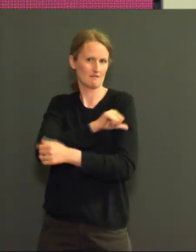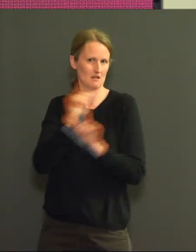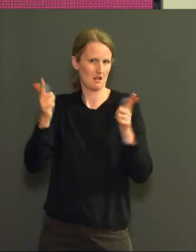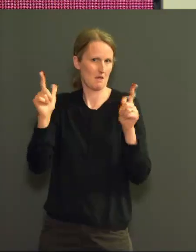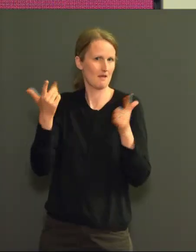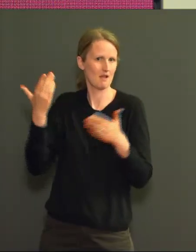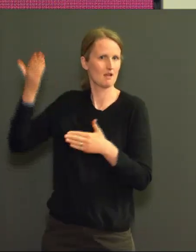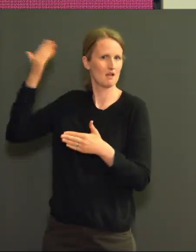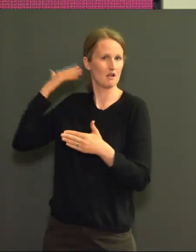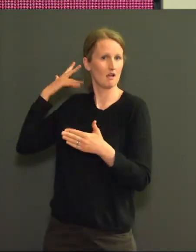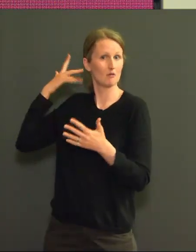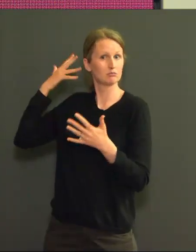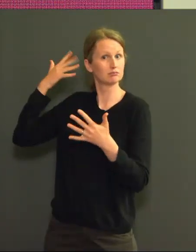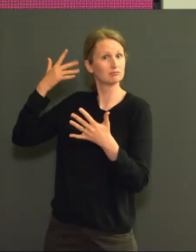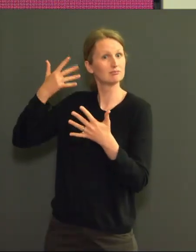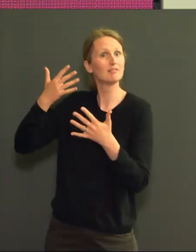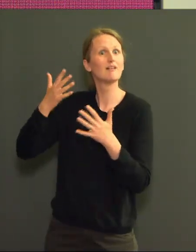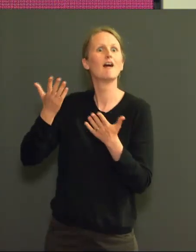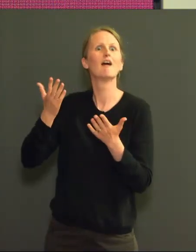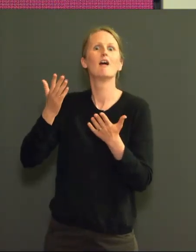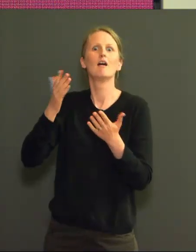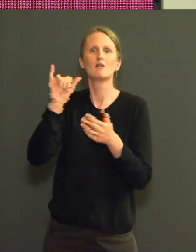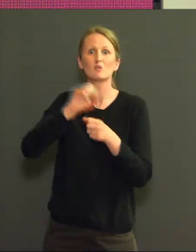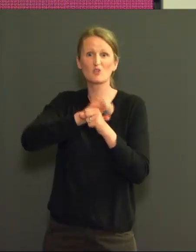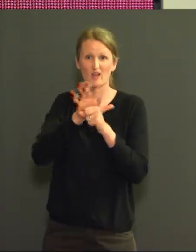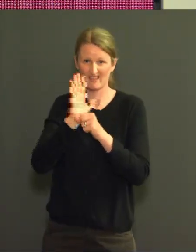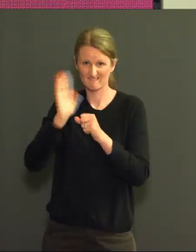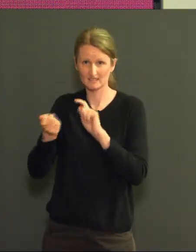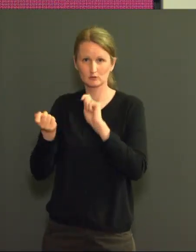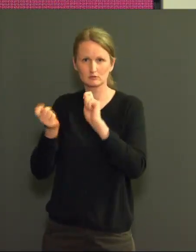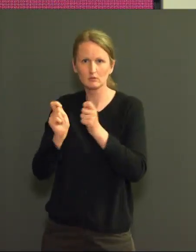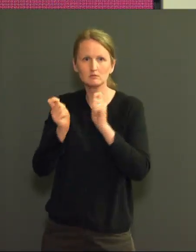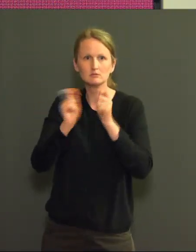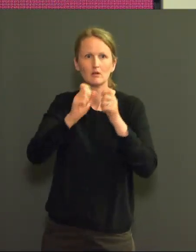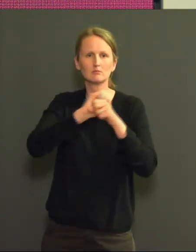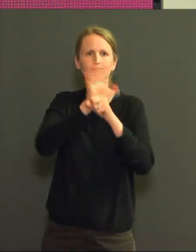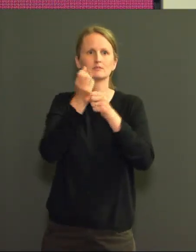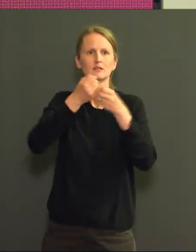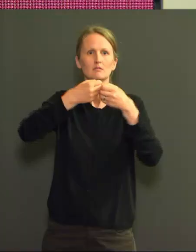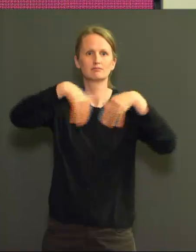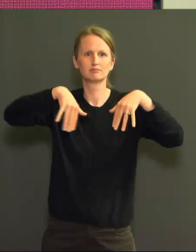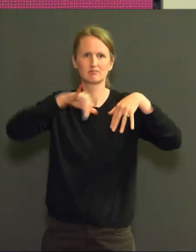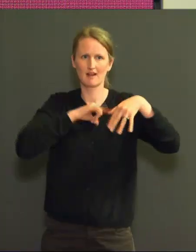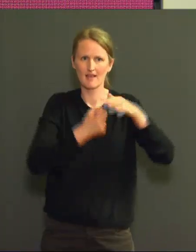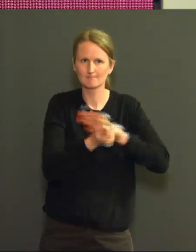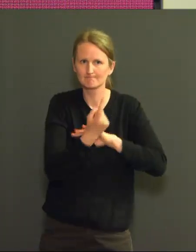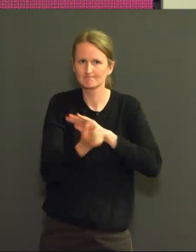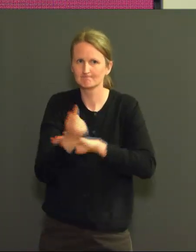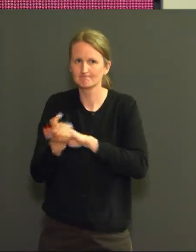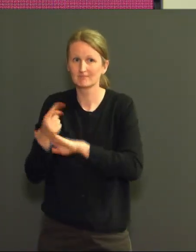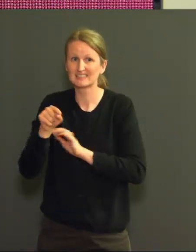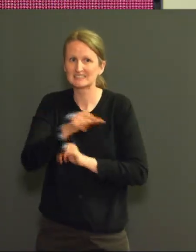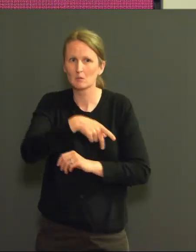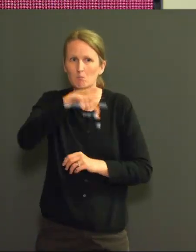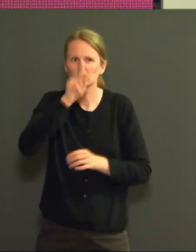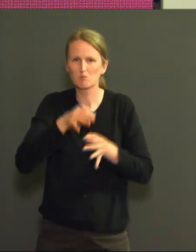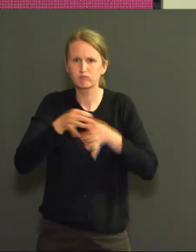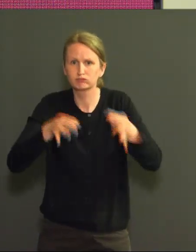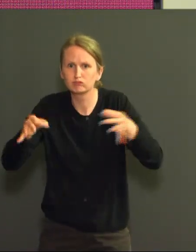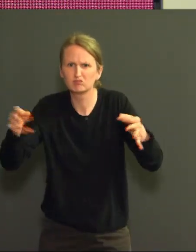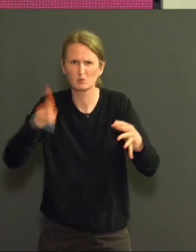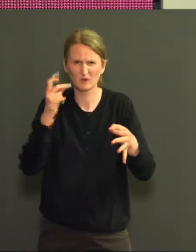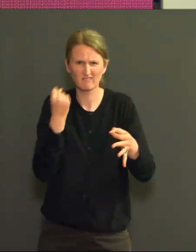qui sont essentiellement caractérisés par un taux de contagiosité plus important. Certains sont plus agressifs, mais surtout,